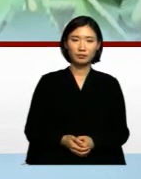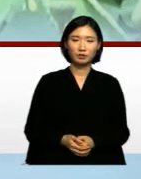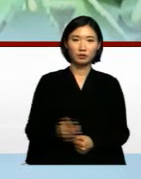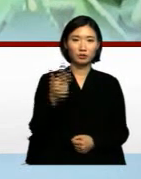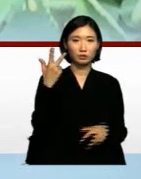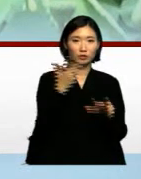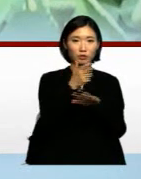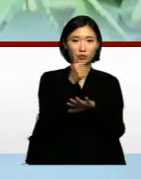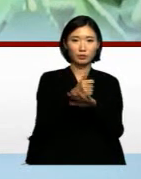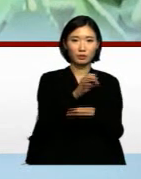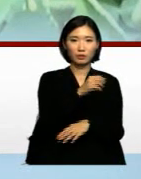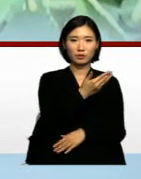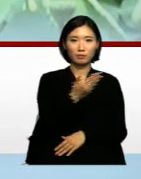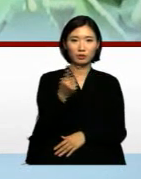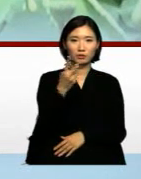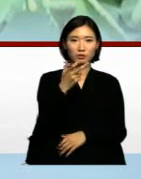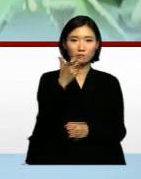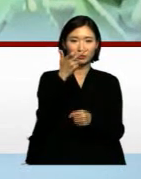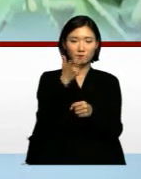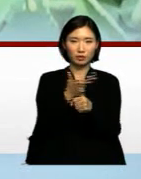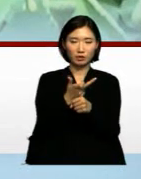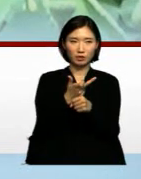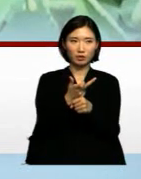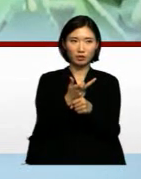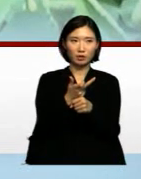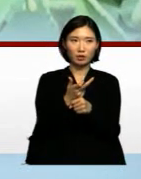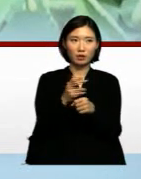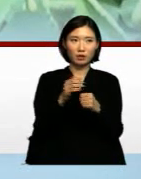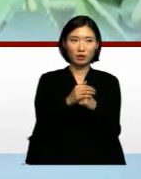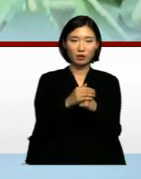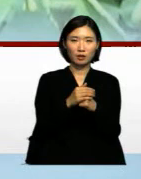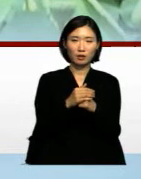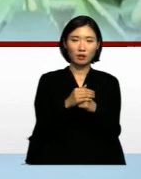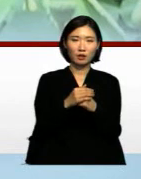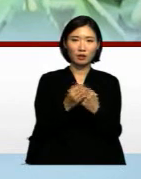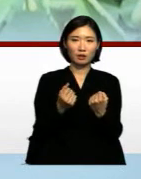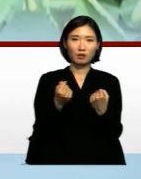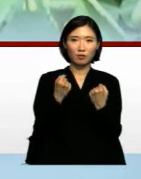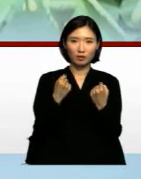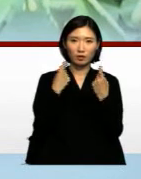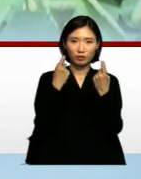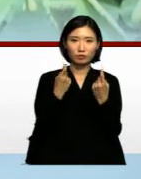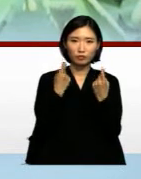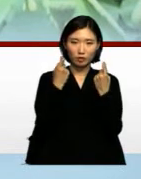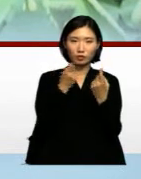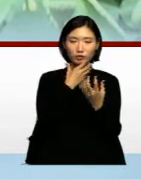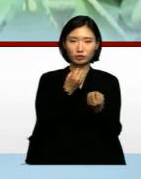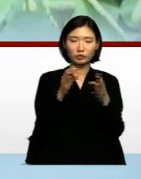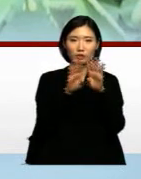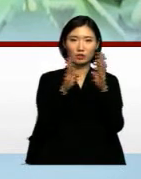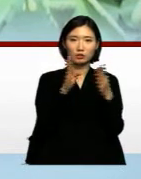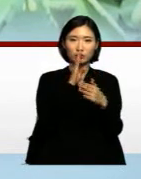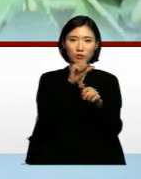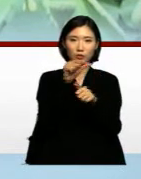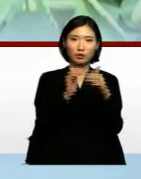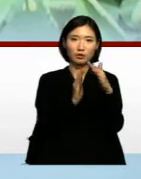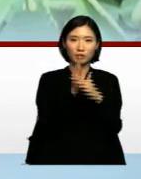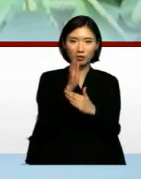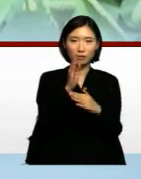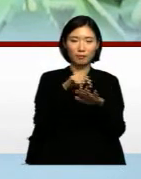지난 주말 양평군에서는 2017 양평 헬스 투어 힐링 페어가 개최됐습니다. 친환경을 넘어 힐링의